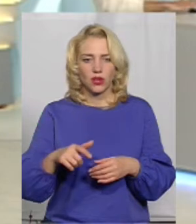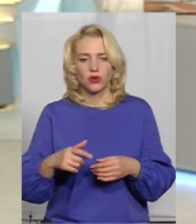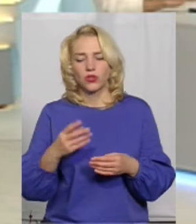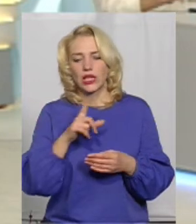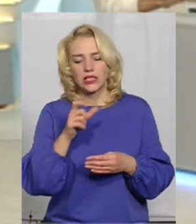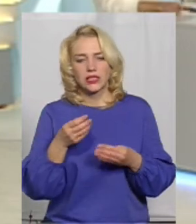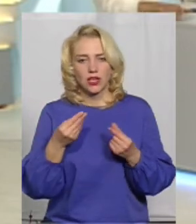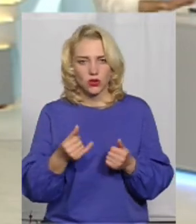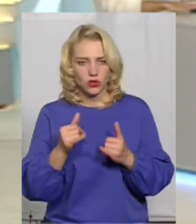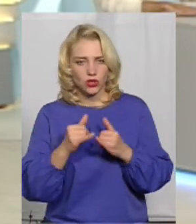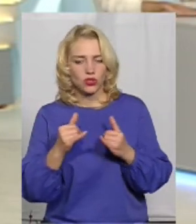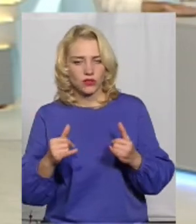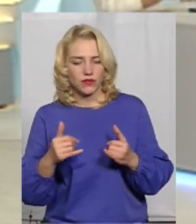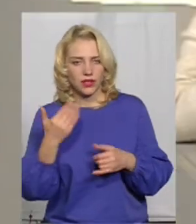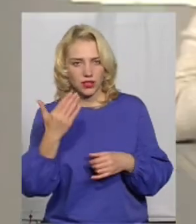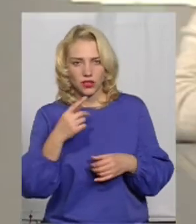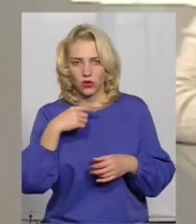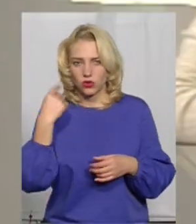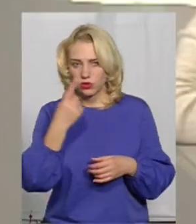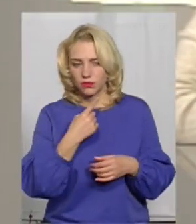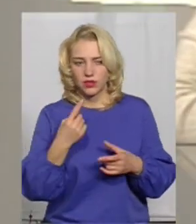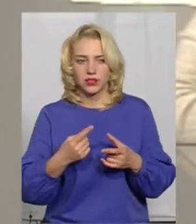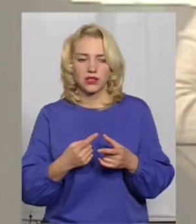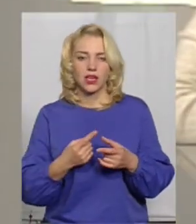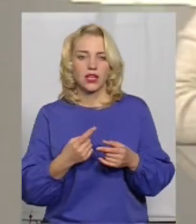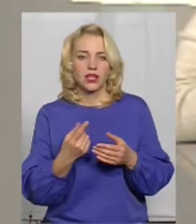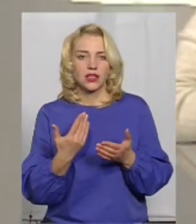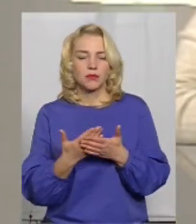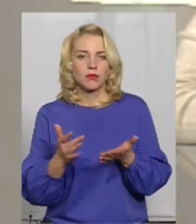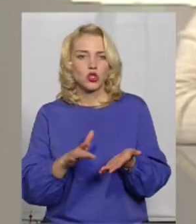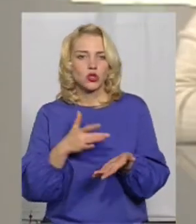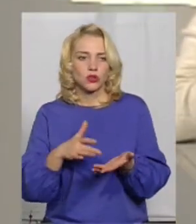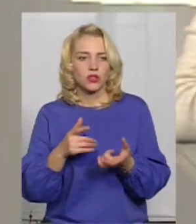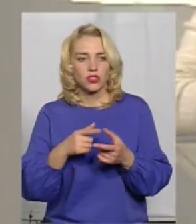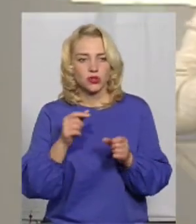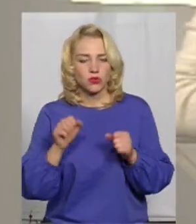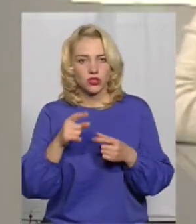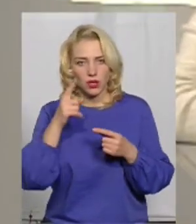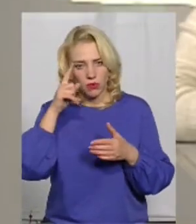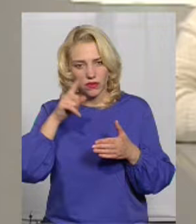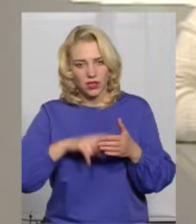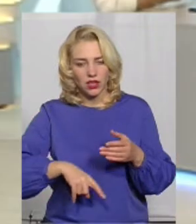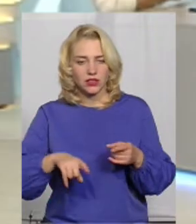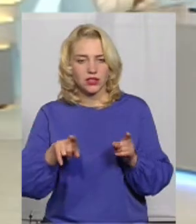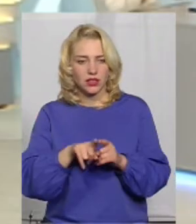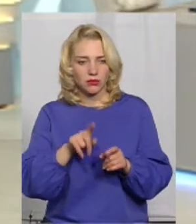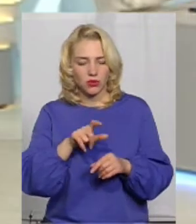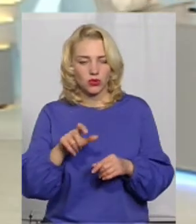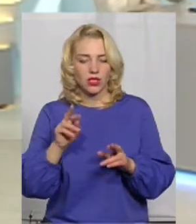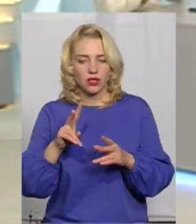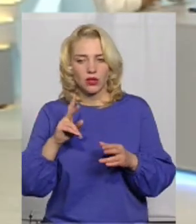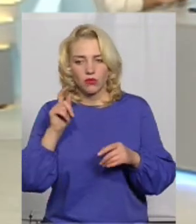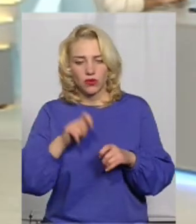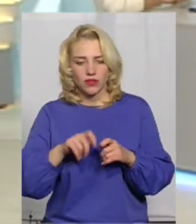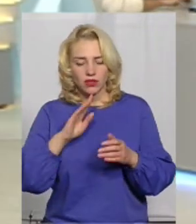їх особисті або бізнес-сторінки. Чи можна довіряти таким повідомленням, таким компаніям, і взагалі як їх перевіряти на якість перед тим, як